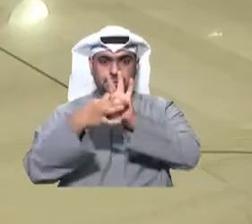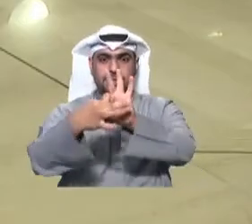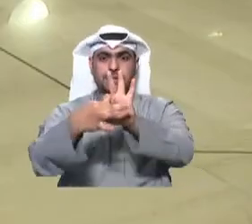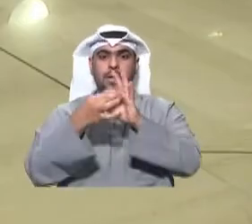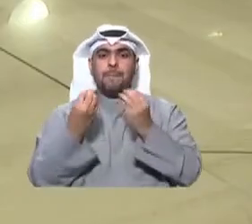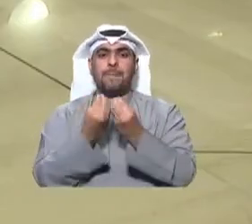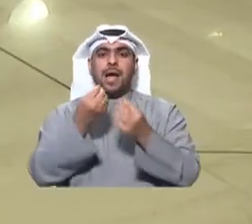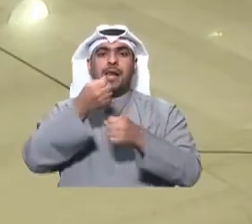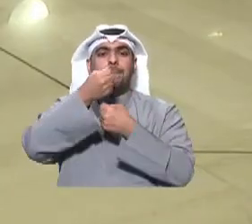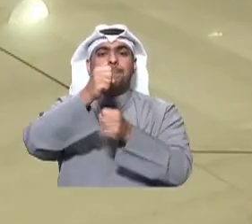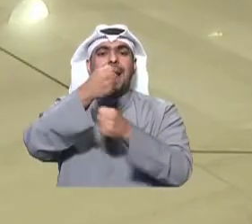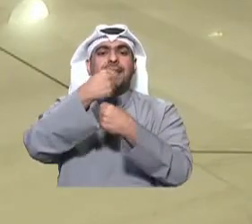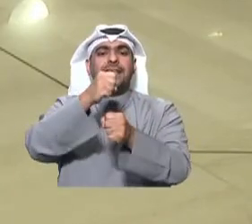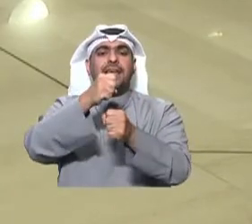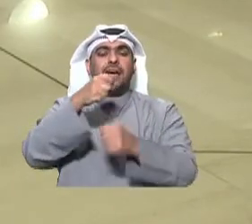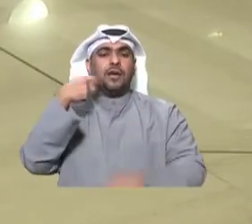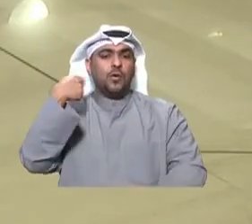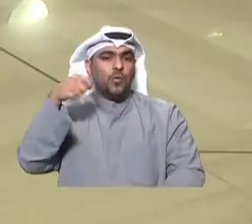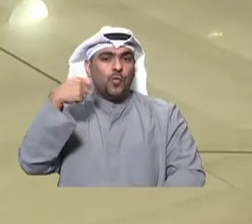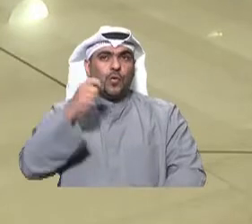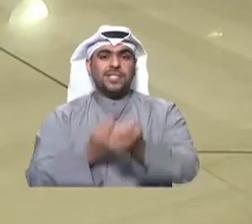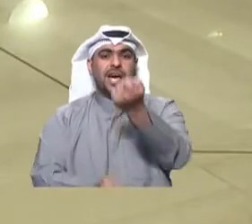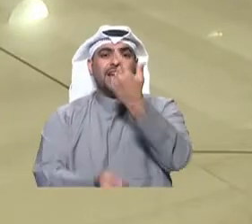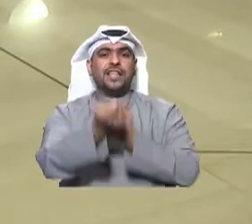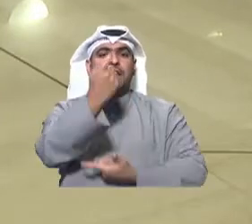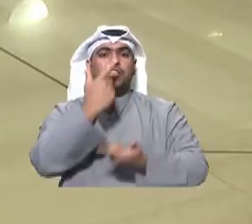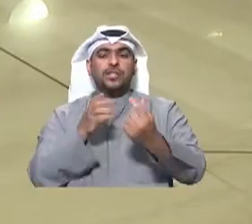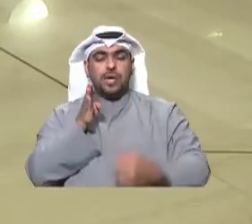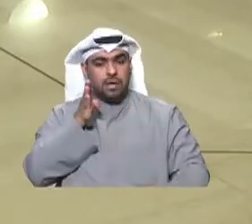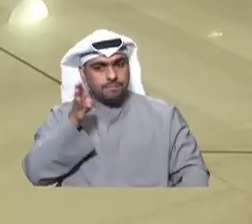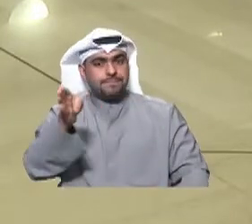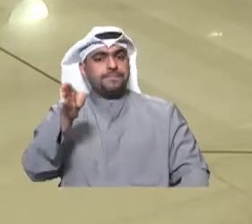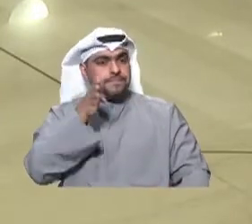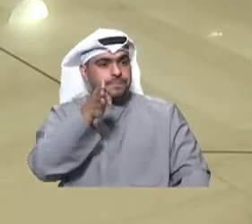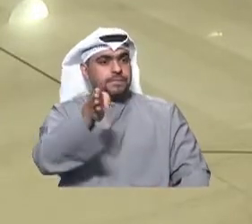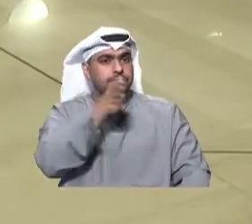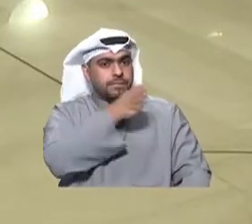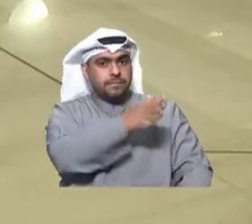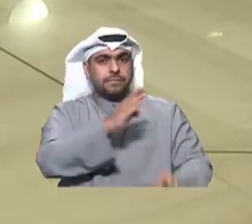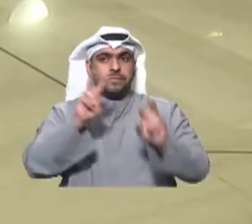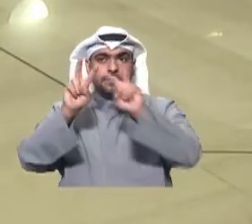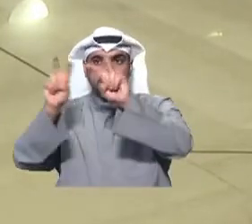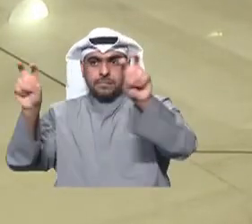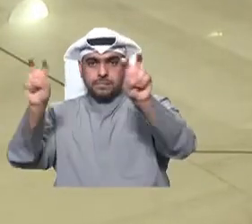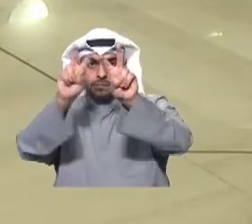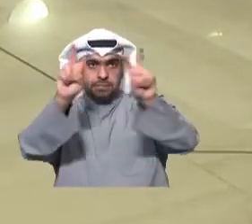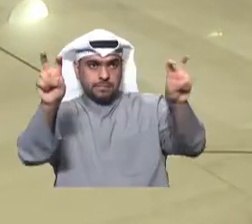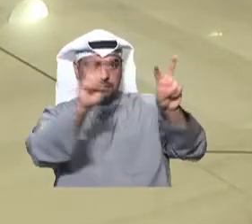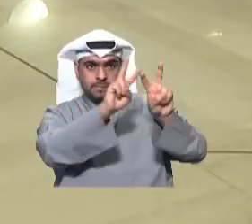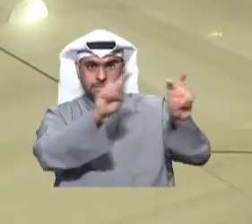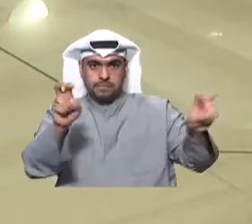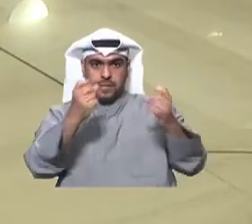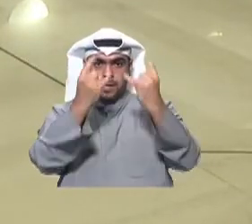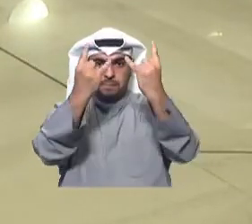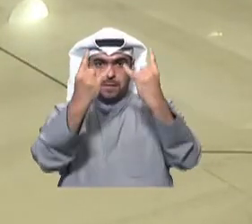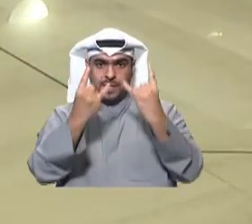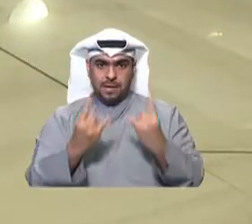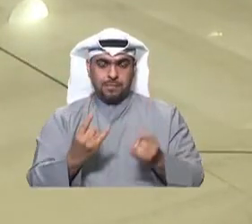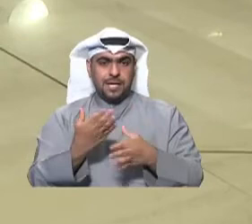الكمام أبرز توصيات اللجنة الرئيسية لمتابعة تنفيذ الاشتراطات المتعلقة بمكافحة